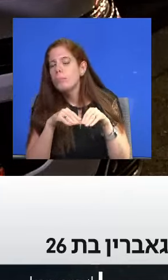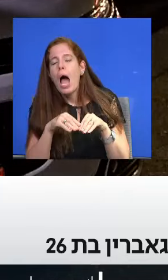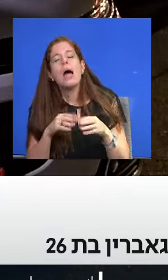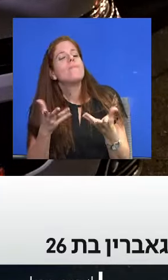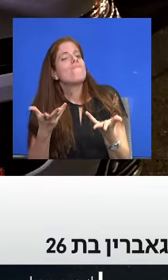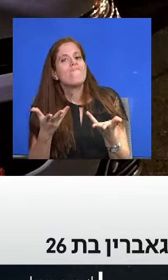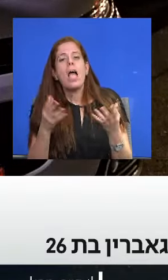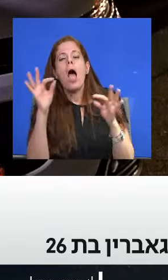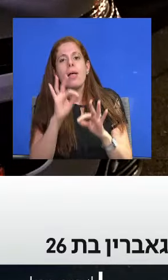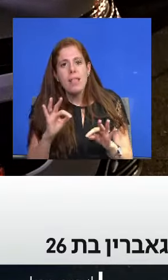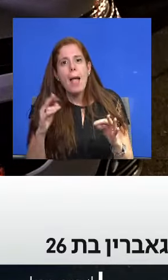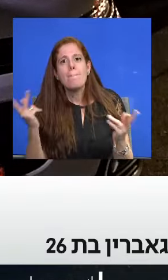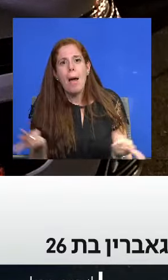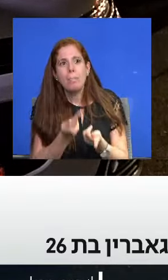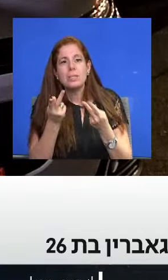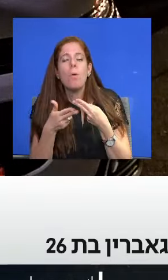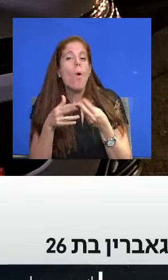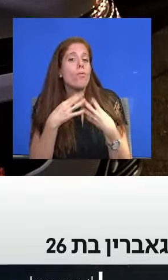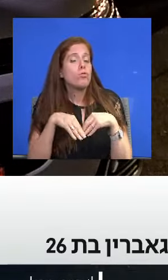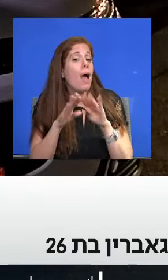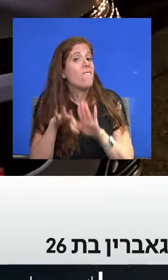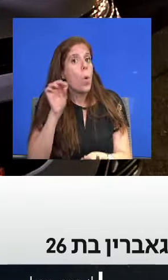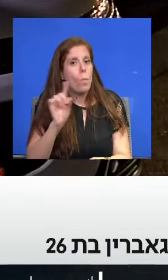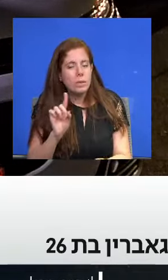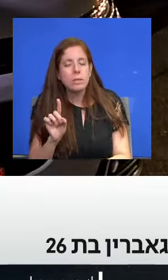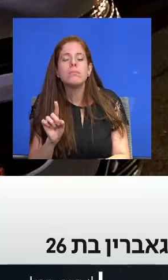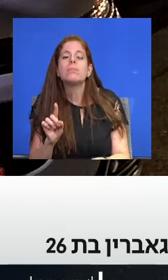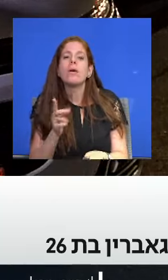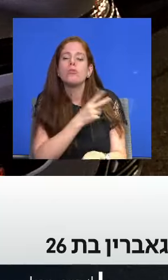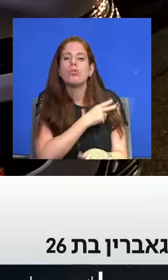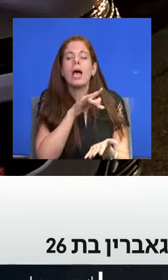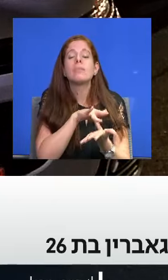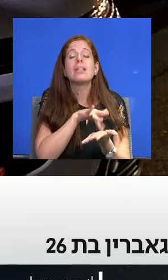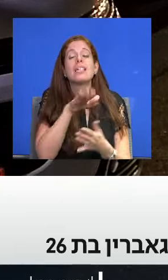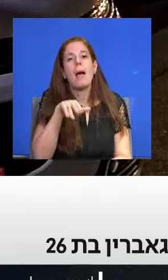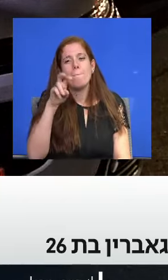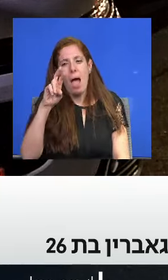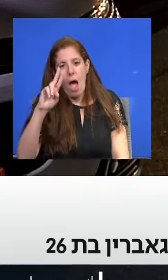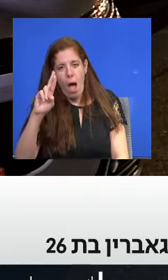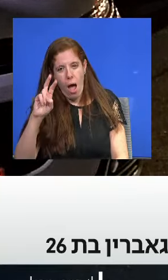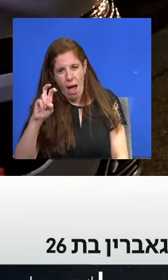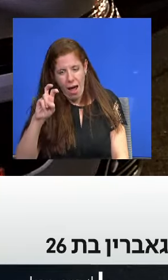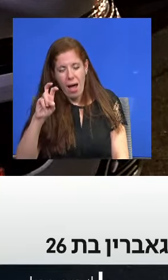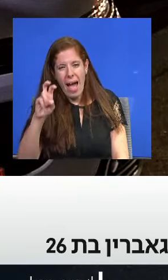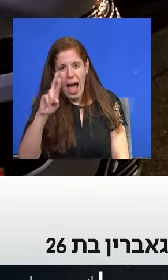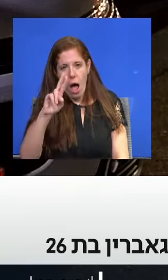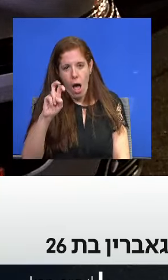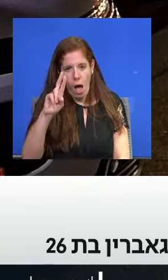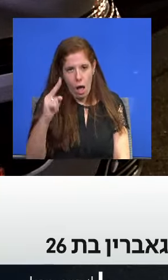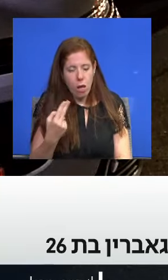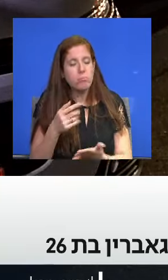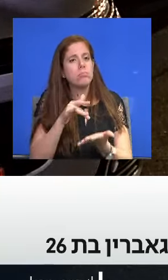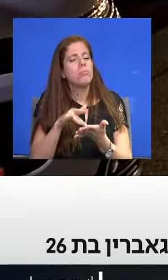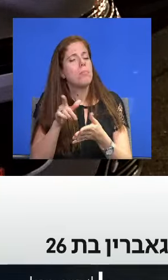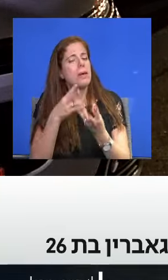מחפשים קרובי משפחה ולא מוצאים אותם. המשטרה פרוסה גם בערערה, בני משפחה קרובים היו כאן, זעקות השבר